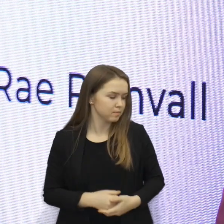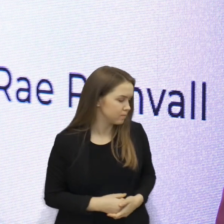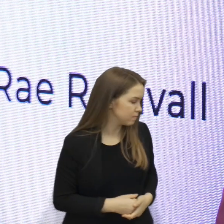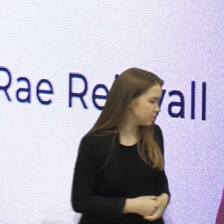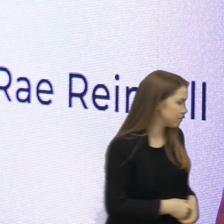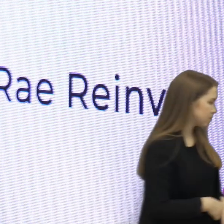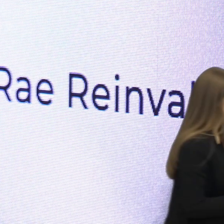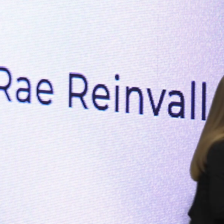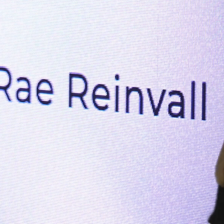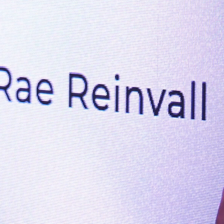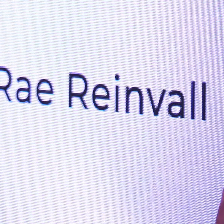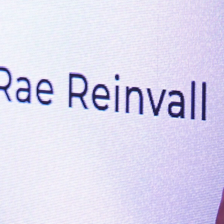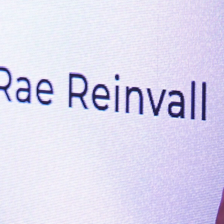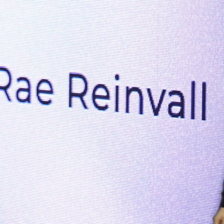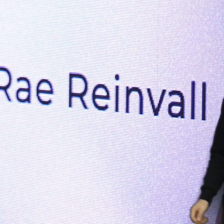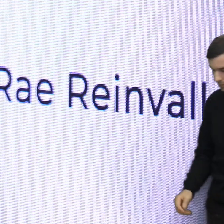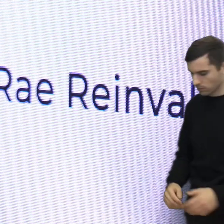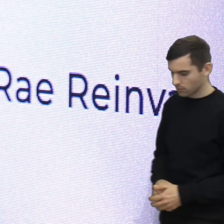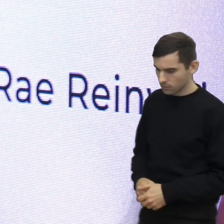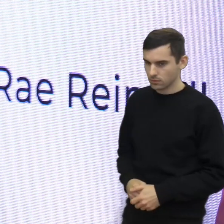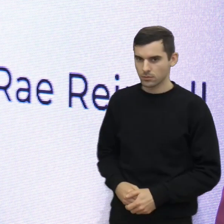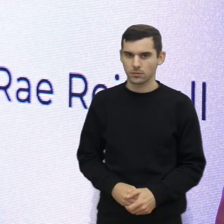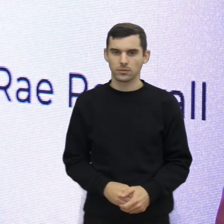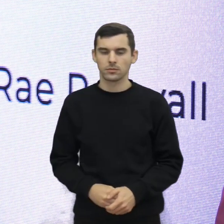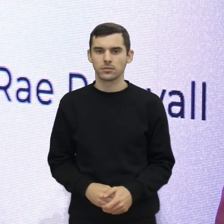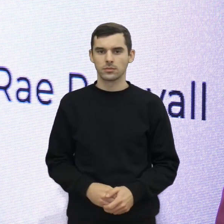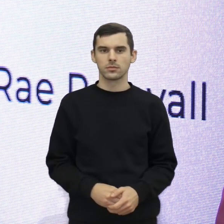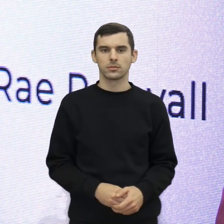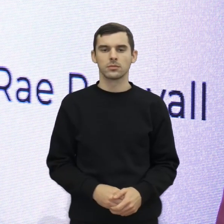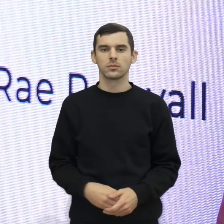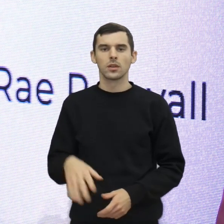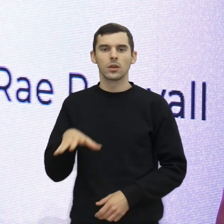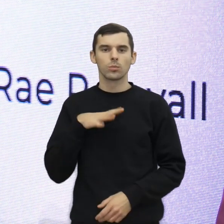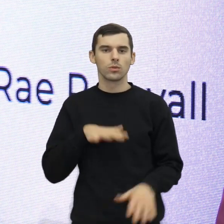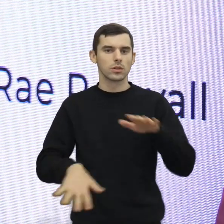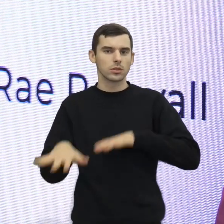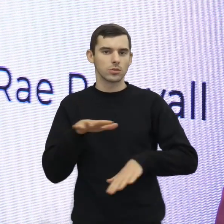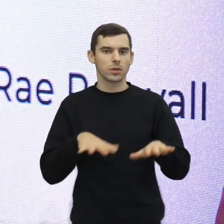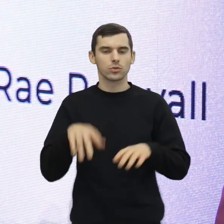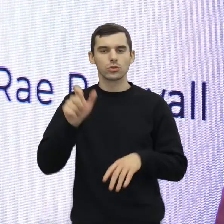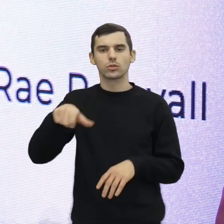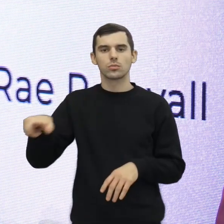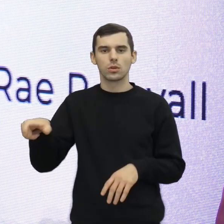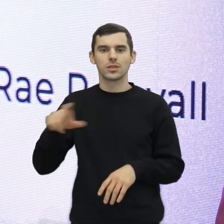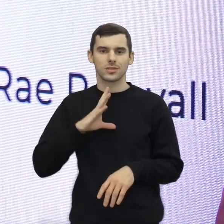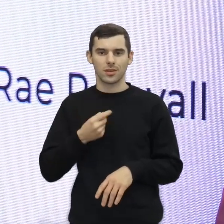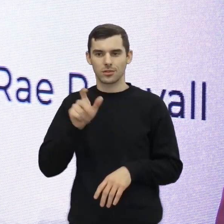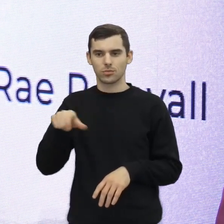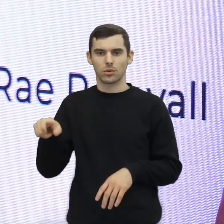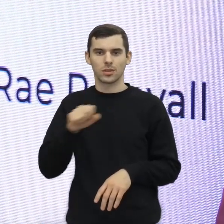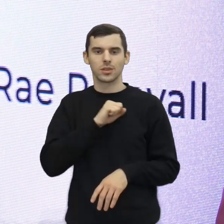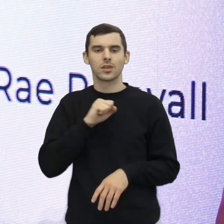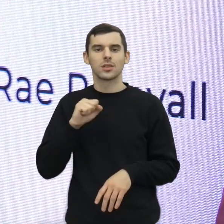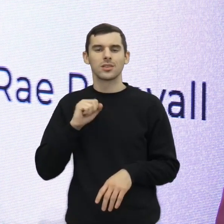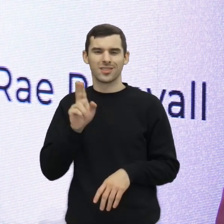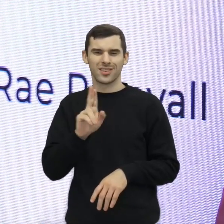nesusituokę pilnamečiai Lietuvos piliečiai. Tai buvo atveju ir kai nueina žmonės pas gydytojus, trans žmonės, kurie yra susituokę